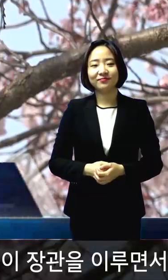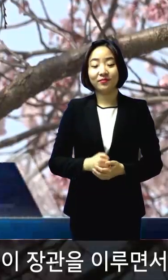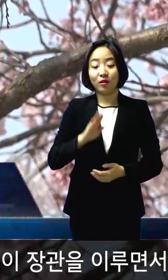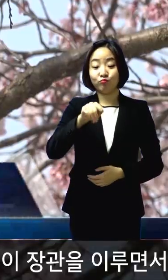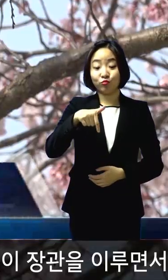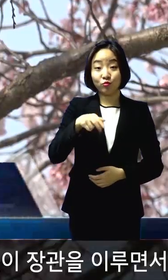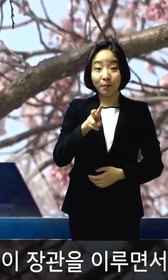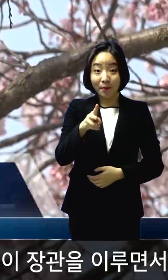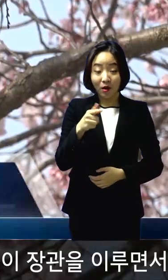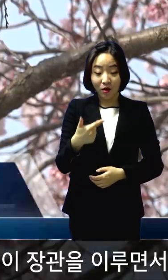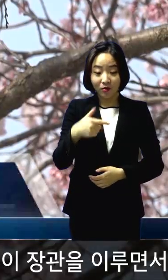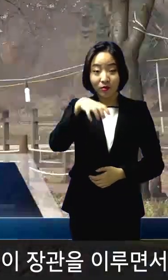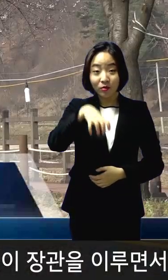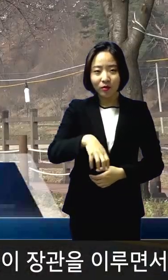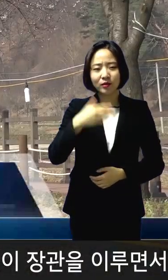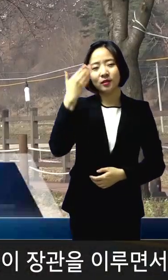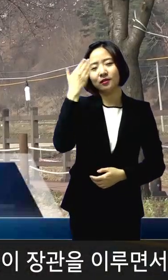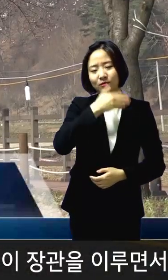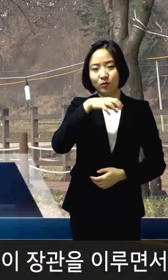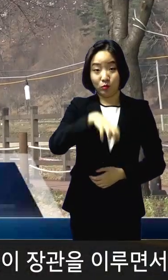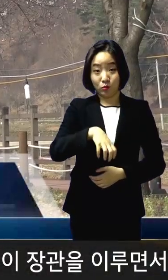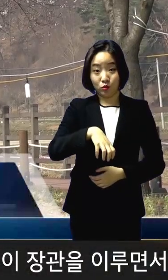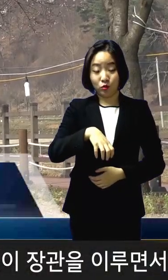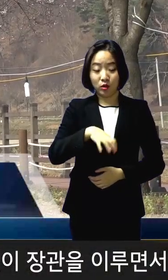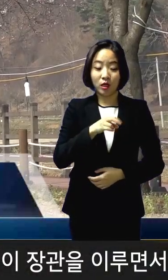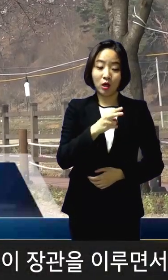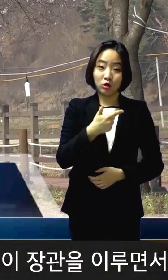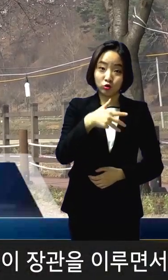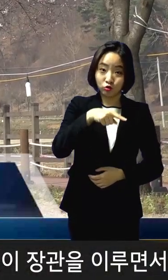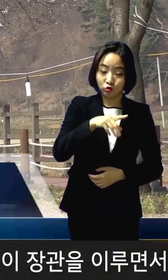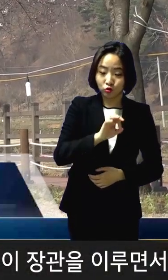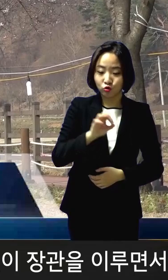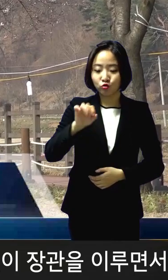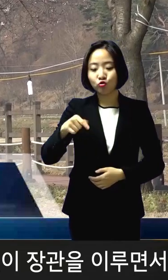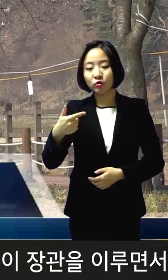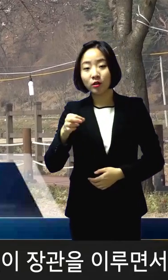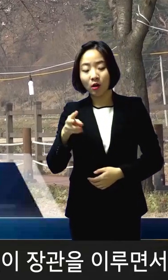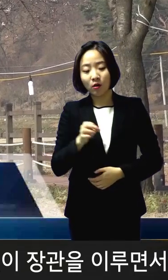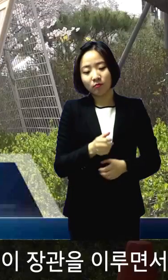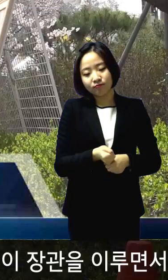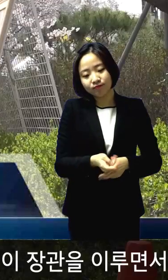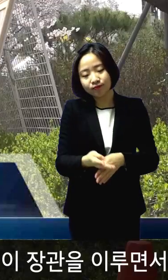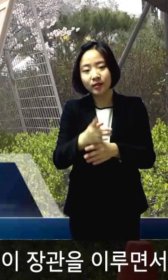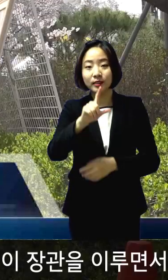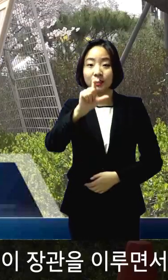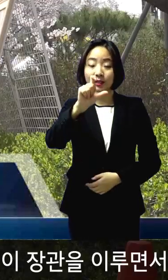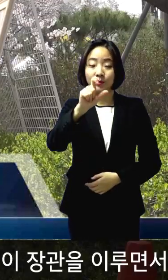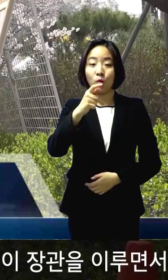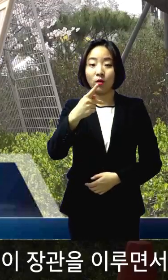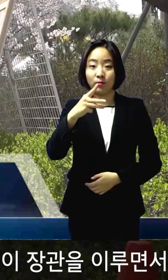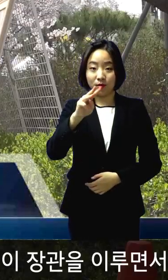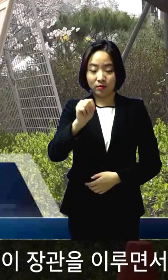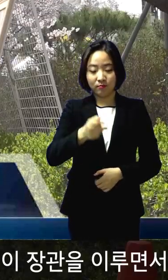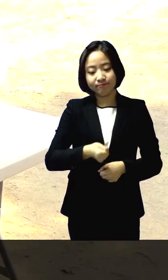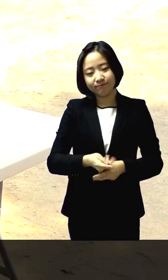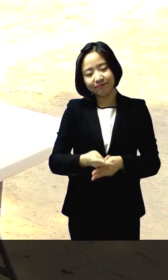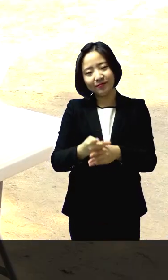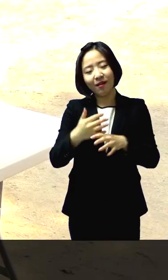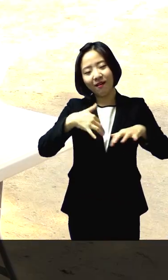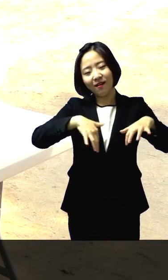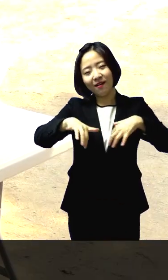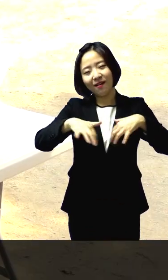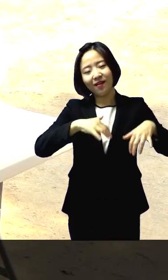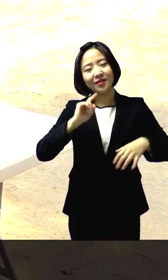북면은 천안의 청정지역으로 연춘리부터 운용리까지 약 15km 구간의 벚꽃길이 장관을 이루면서